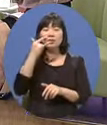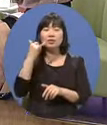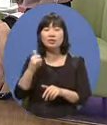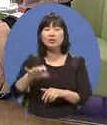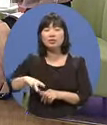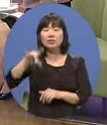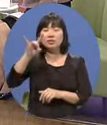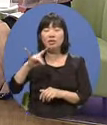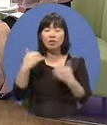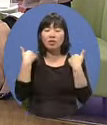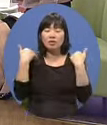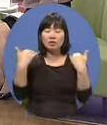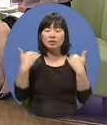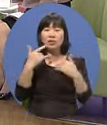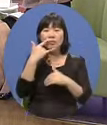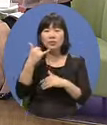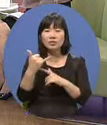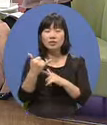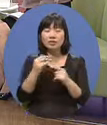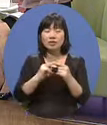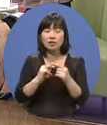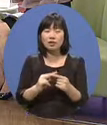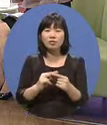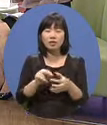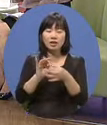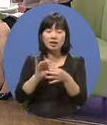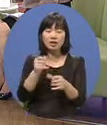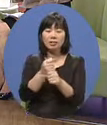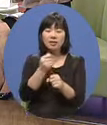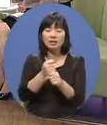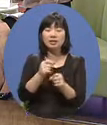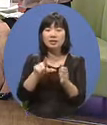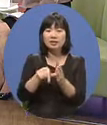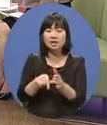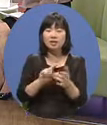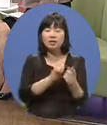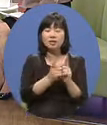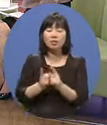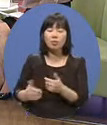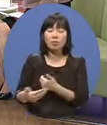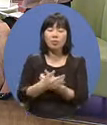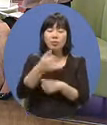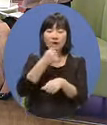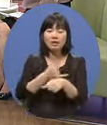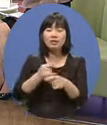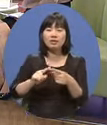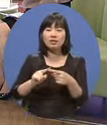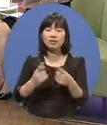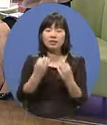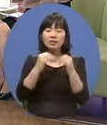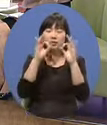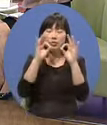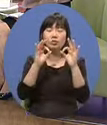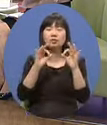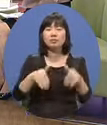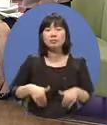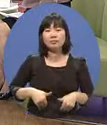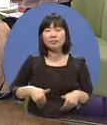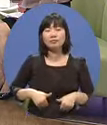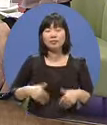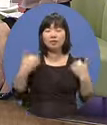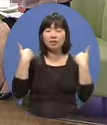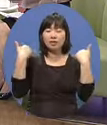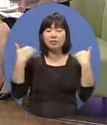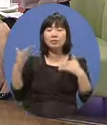부모님들이 먼저 이제 어른들 학부모님하고 뭐 이렇게 관계를 맺고 이러실 때도 이렇게 서로 포용하고 이런 거 많이 보여주시면 좋고요.